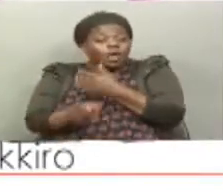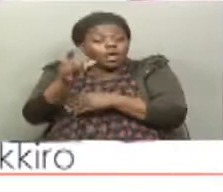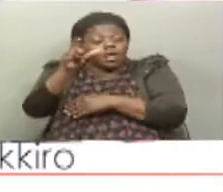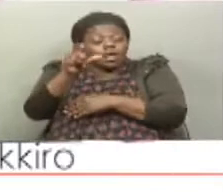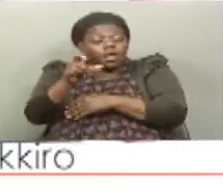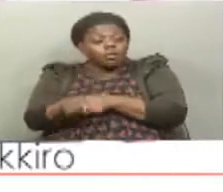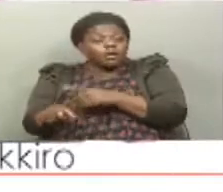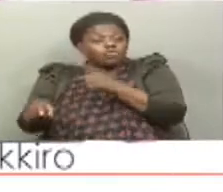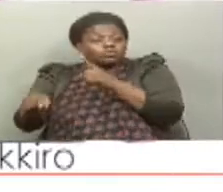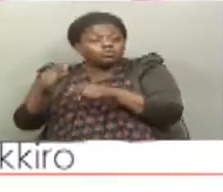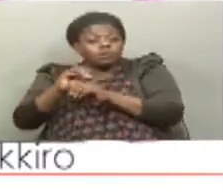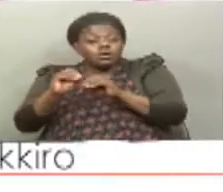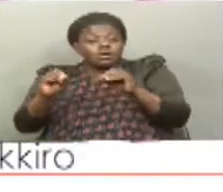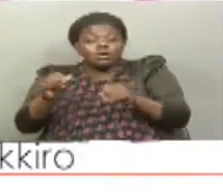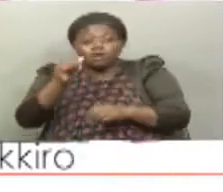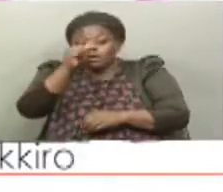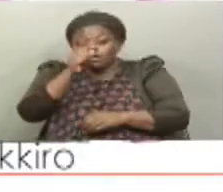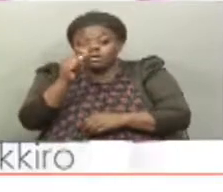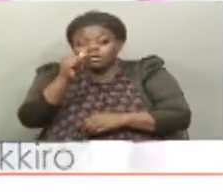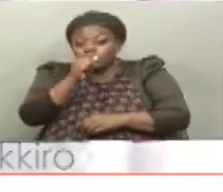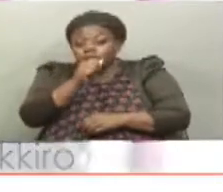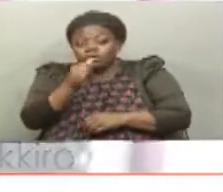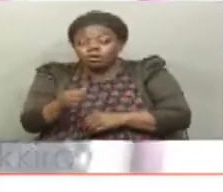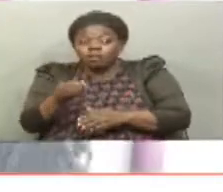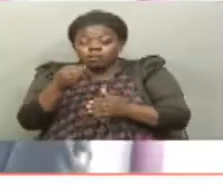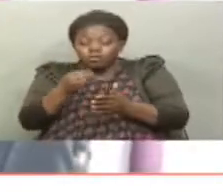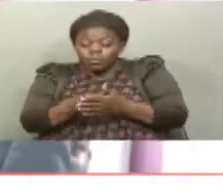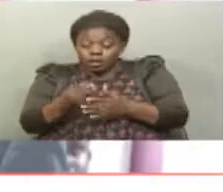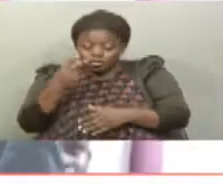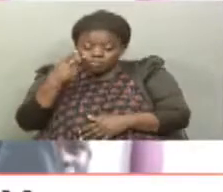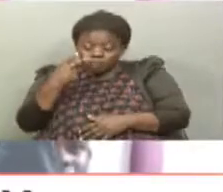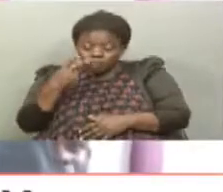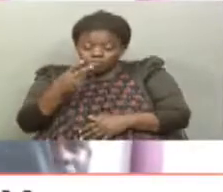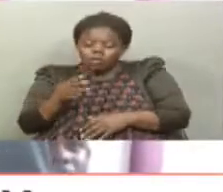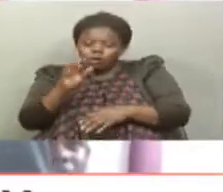Kwanga kumbusa mchama, ole sili kwa mrengila,